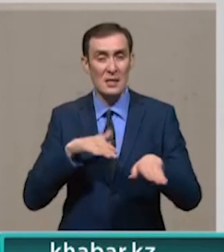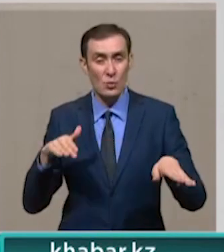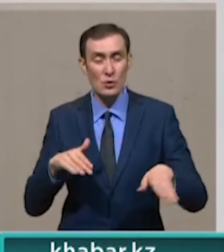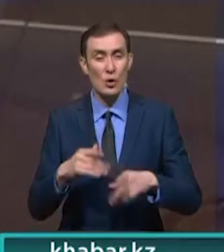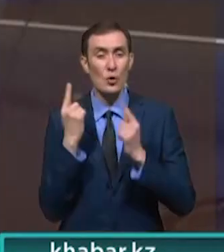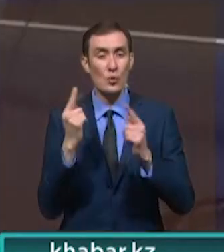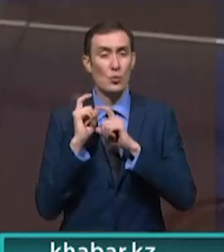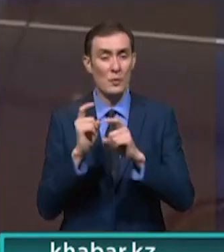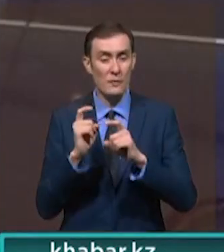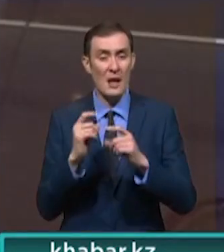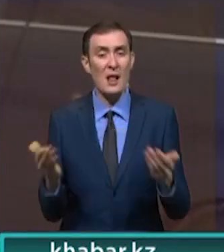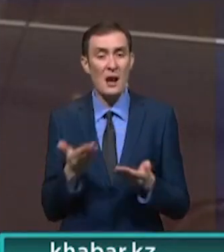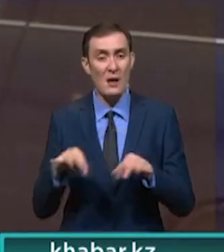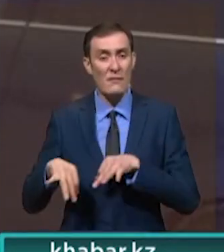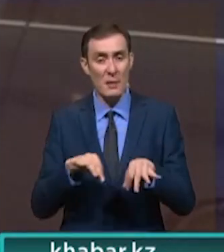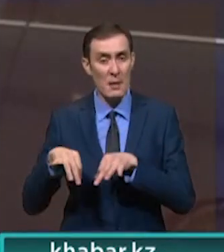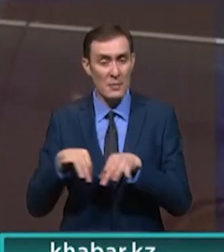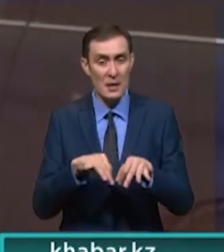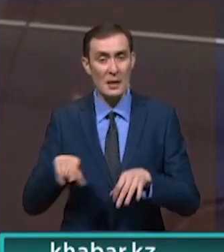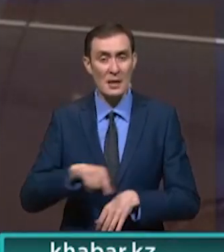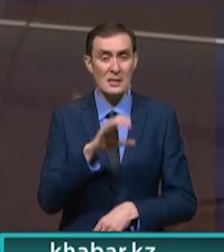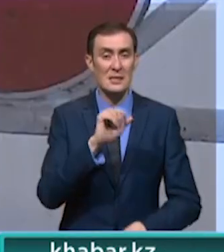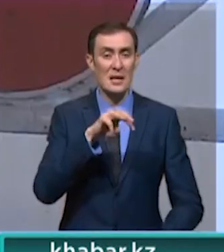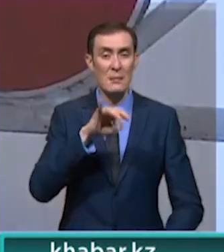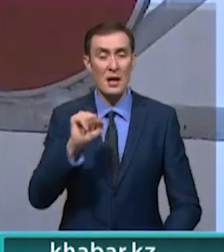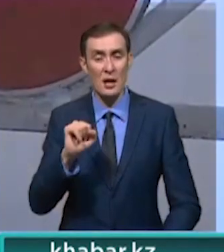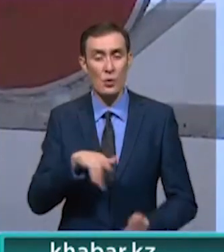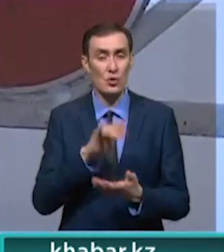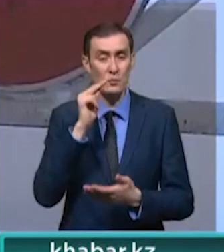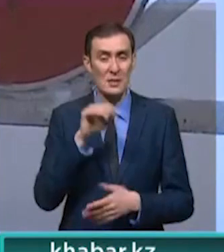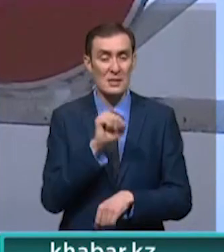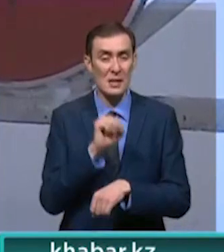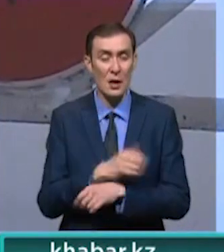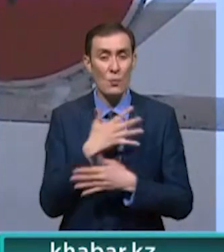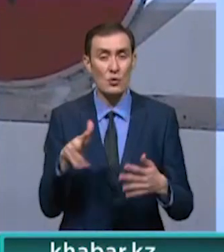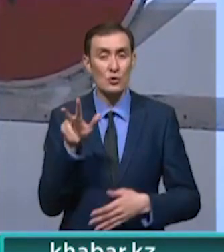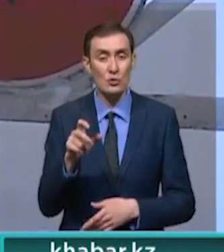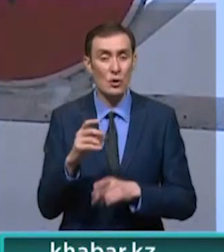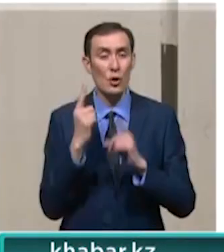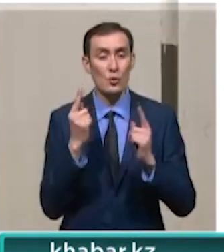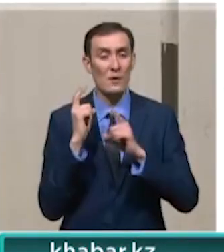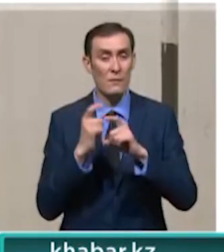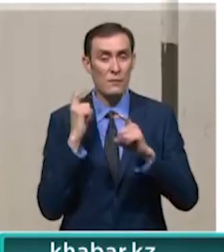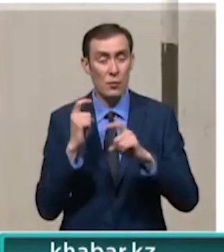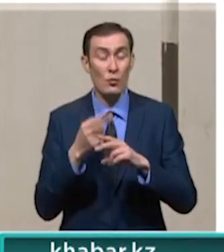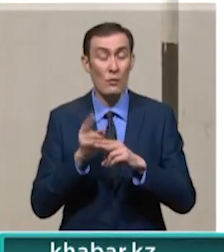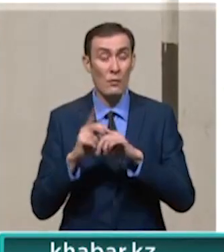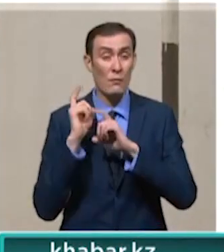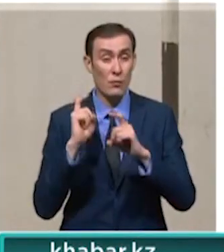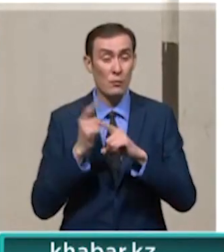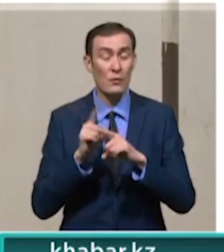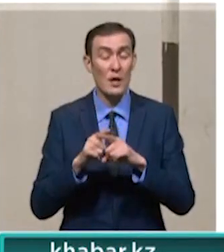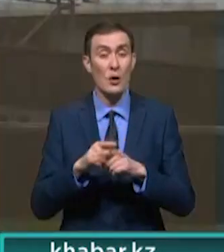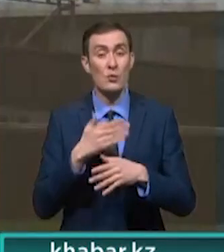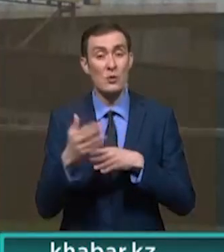из большегрузных и легковых автомобилей. На трассе Самара-Шымкент застряли больше 300 фур. Однако уже во второй половине дня